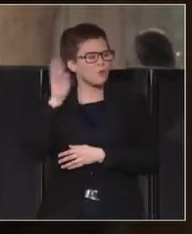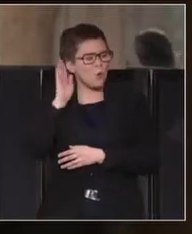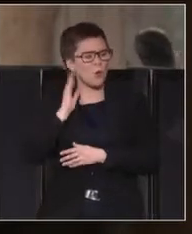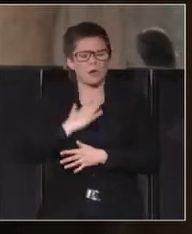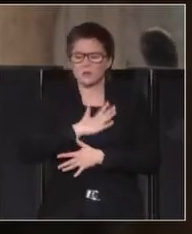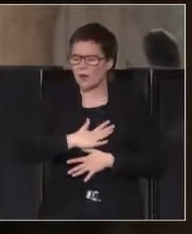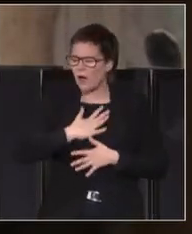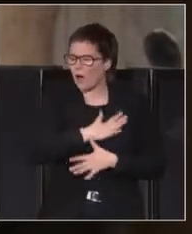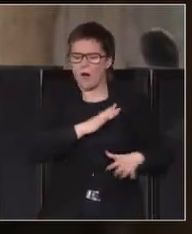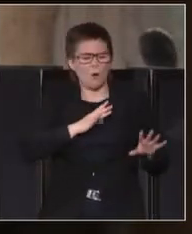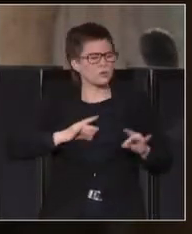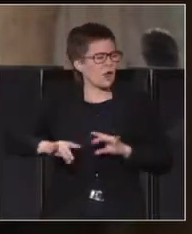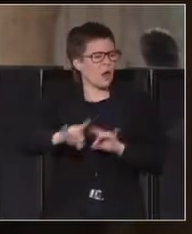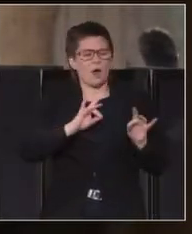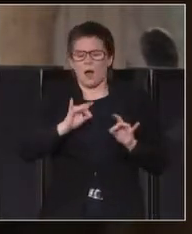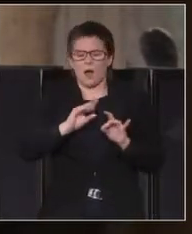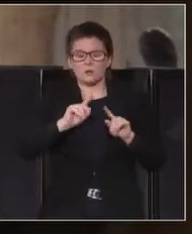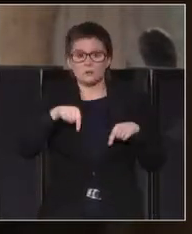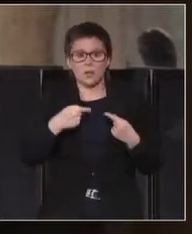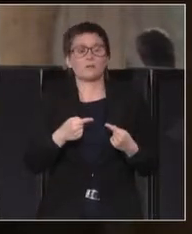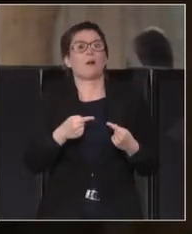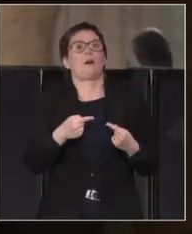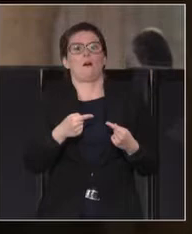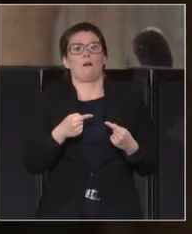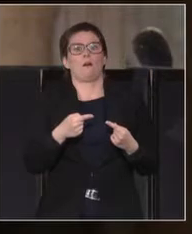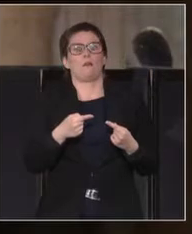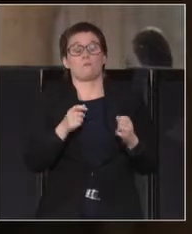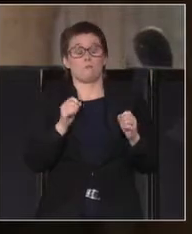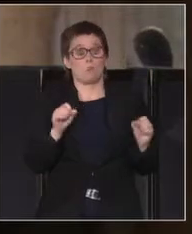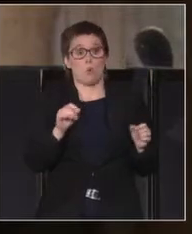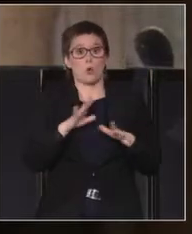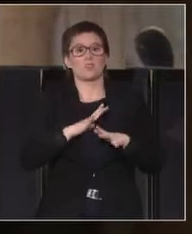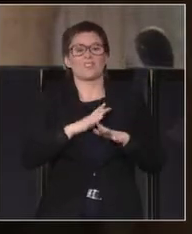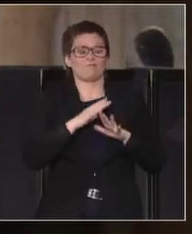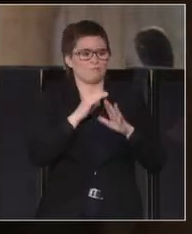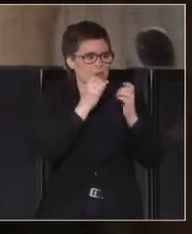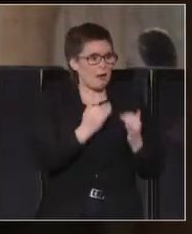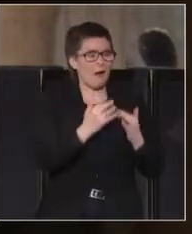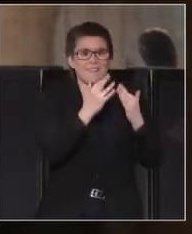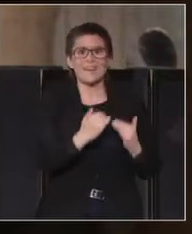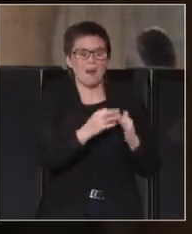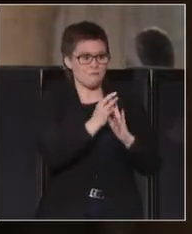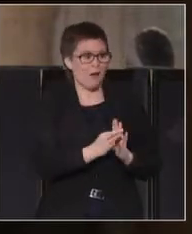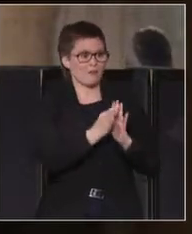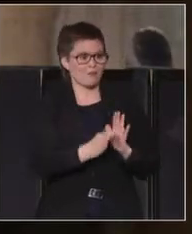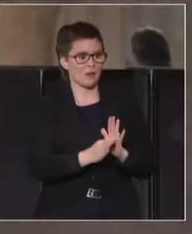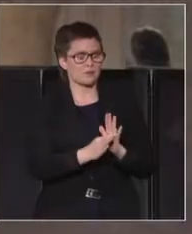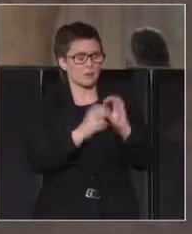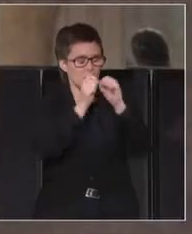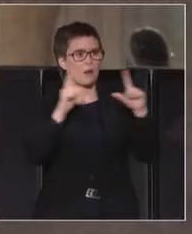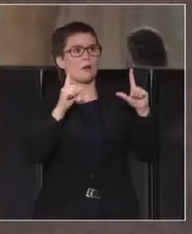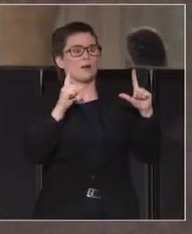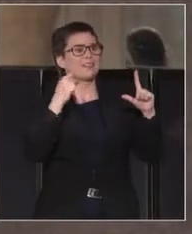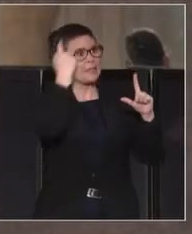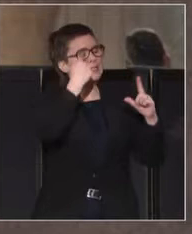Bedeutung. Plötzlich kenne ich ein Gesicht zu den Fakten und Zahlen und alles wird greifbarer. Ich habe